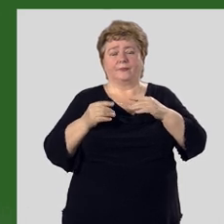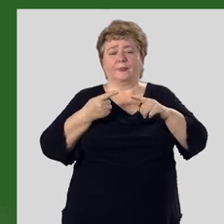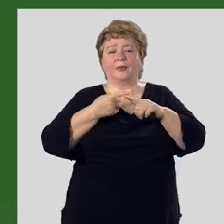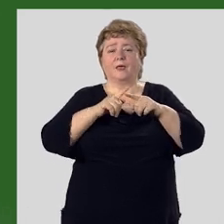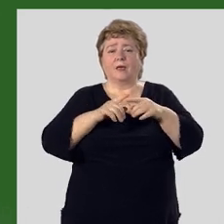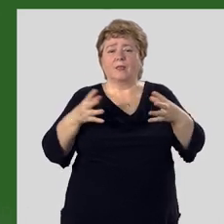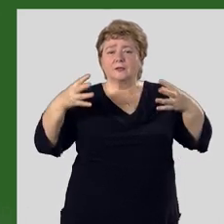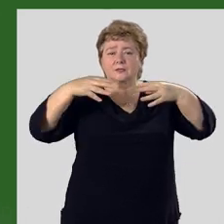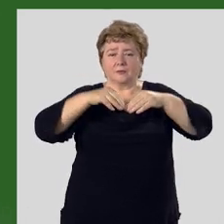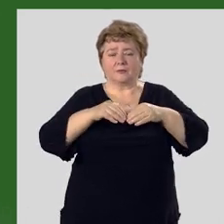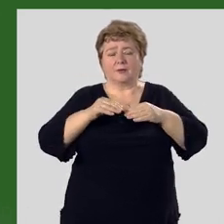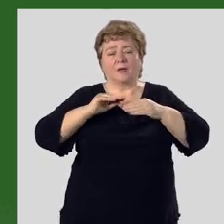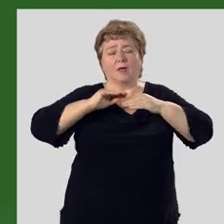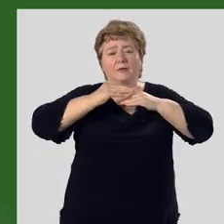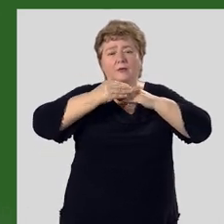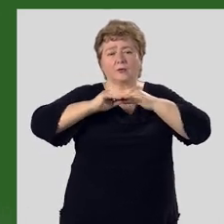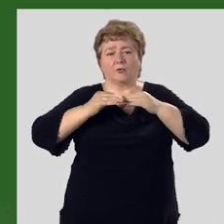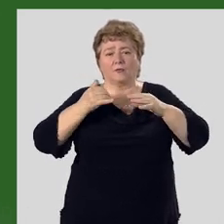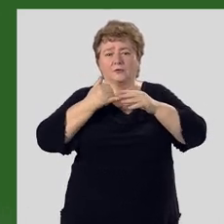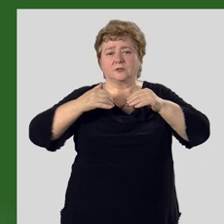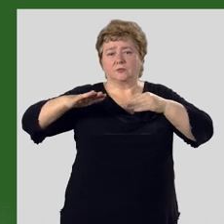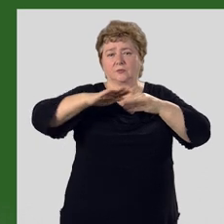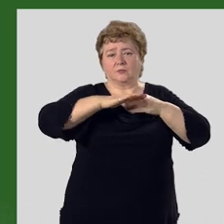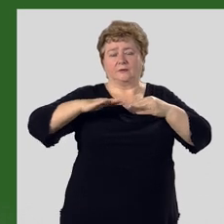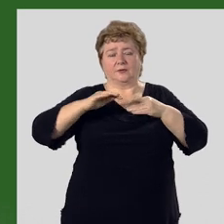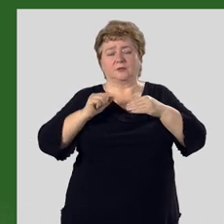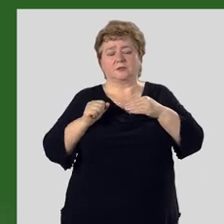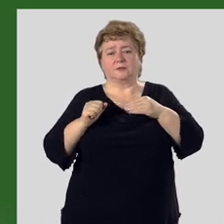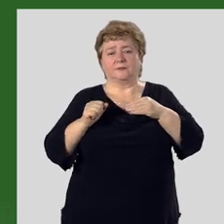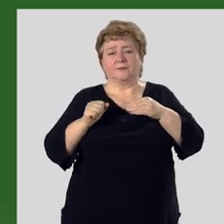Это совокупность неровностей земной поверхности.